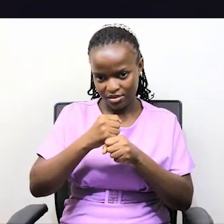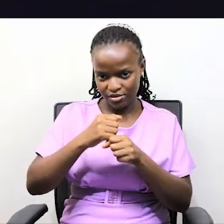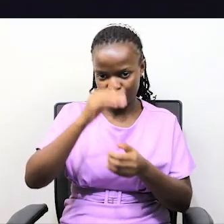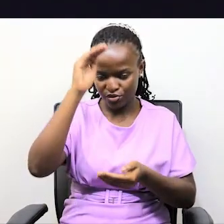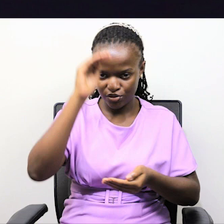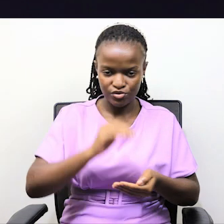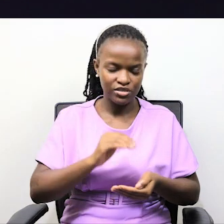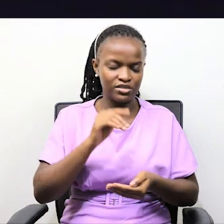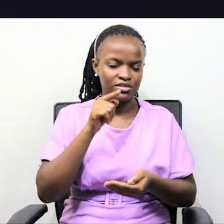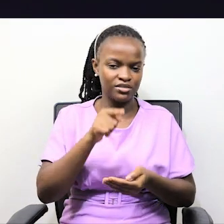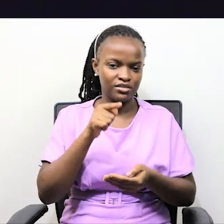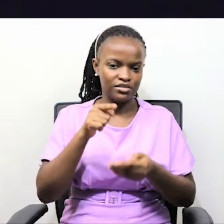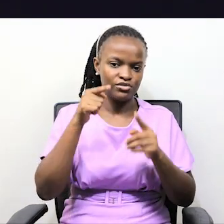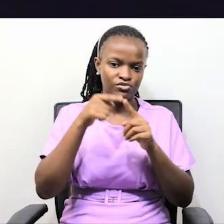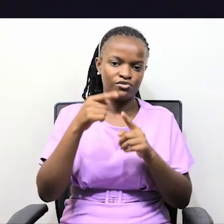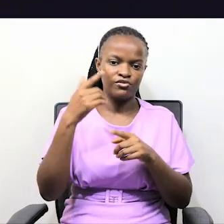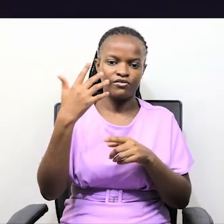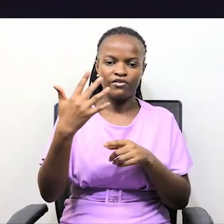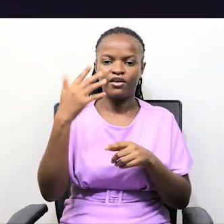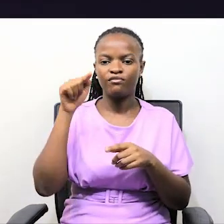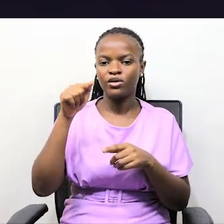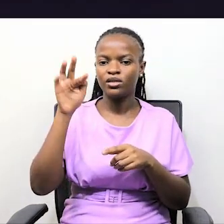2011 à 5,8% en